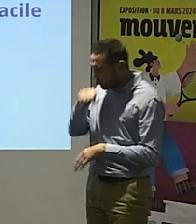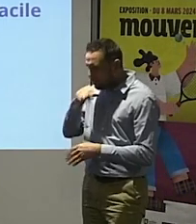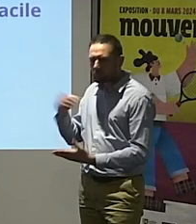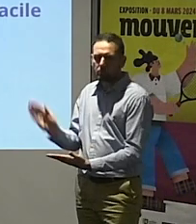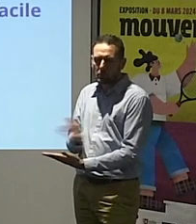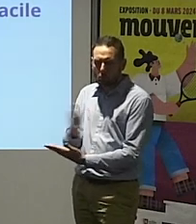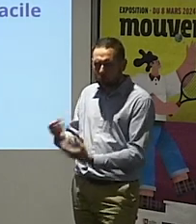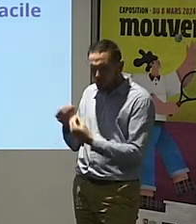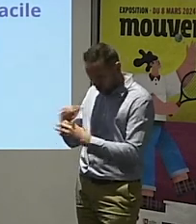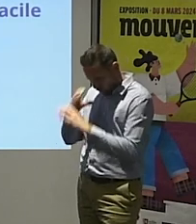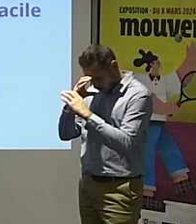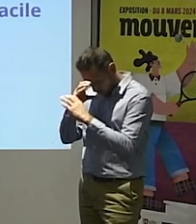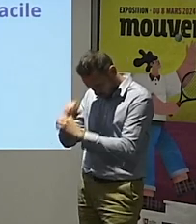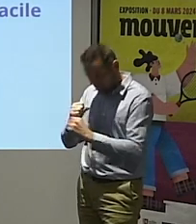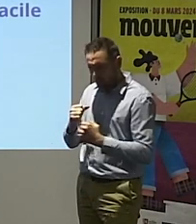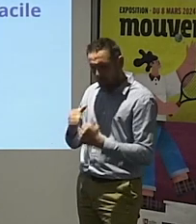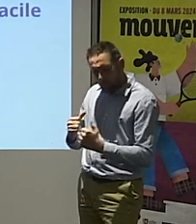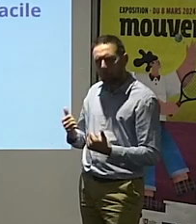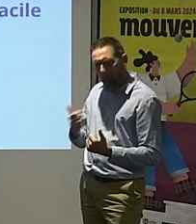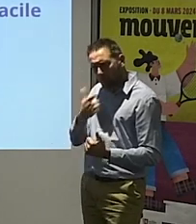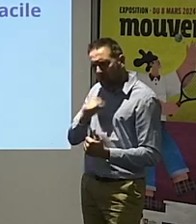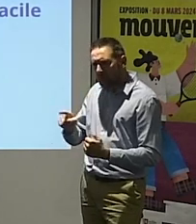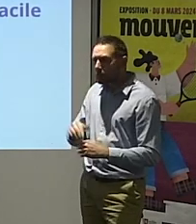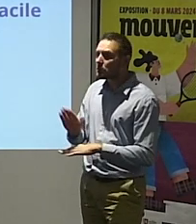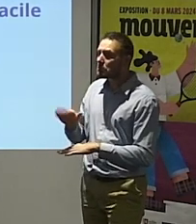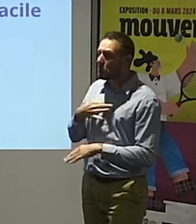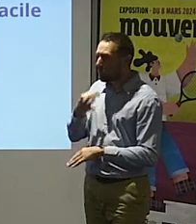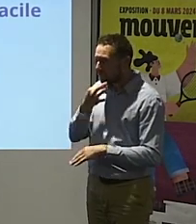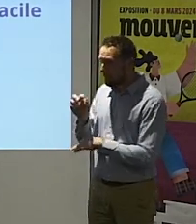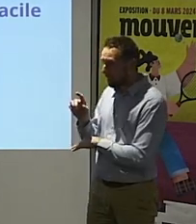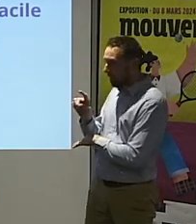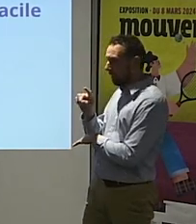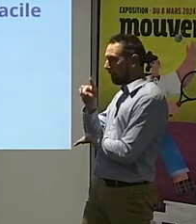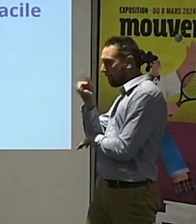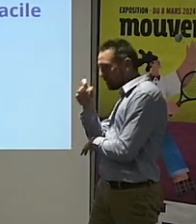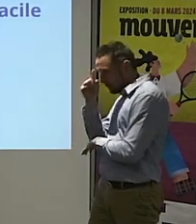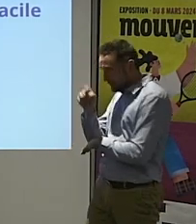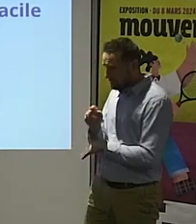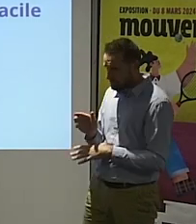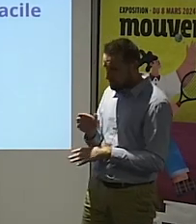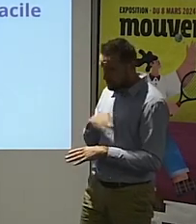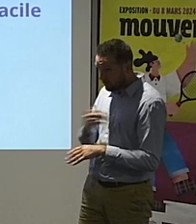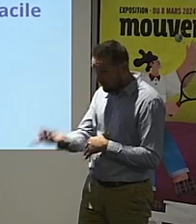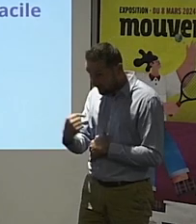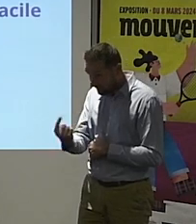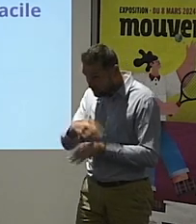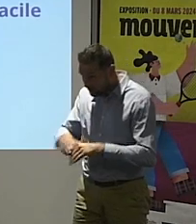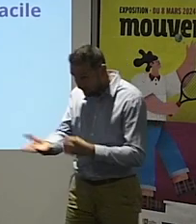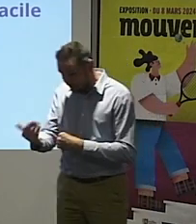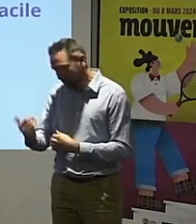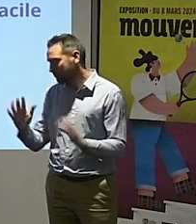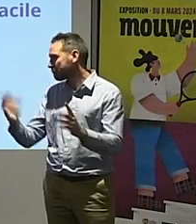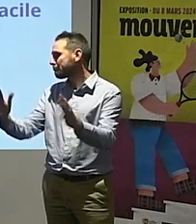tu as marqué, c'est pas facile. Moi, j'ai une question pour toi, Jérôme, si tu veux bien. Tu veux venir ici ? Ouais, bah parfait. Vas-y, bienvenue,